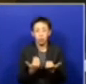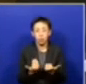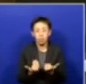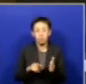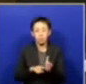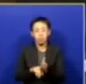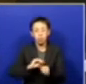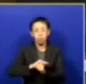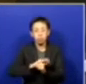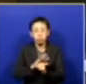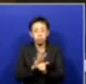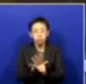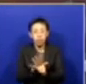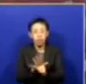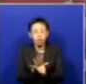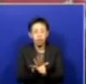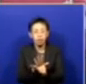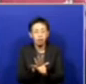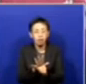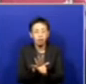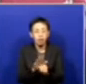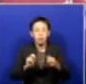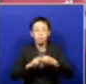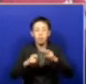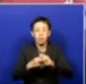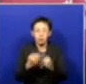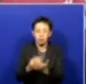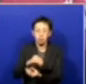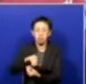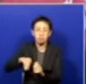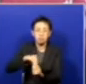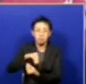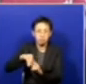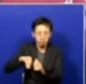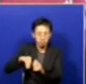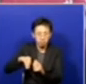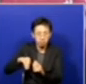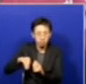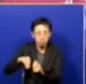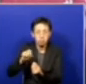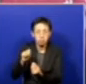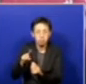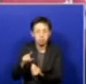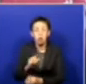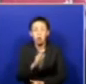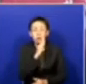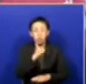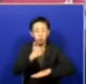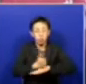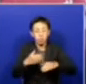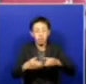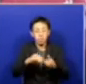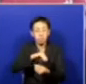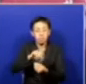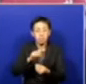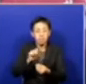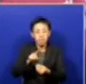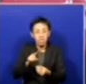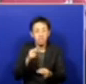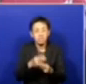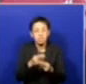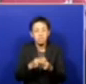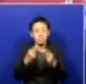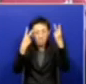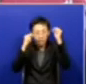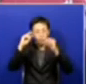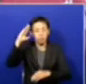ควิดเป็นสถานการณ์ของปัญหาทางเศรษฐกิจตราบใดที่หัวหน้าทีมเศรษฐกิจที่ชื่อประยุทธ์จันทร์โ